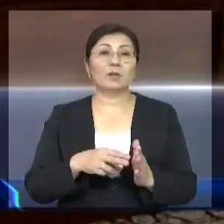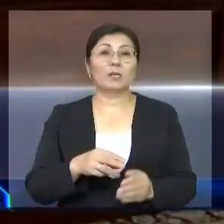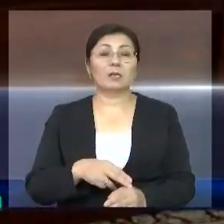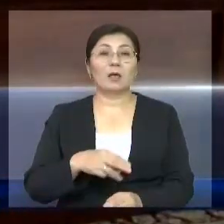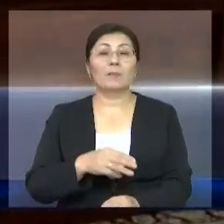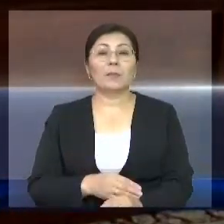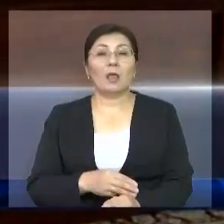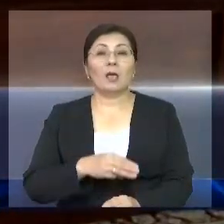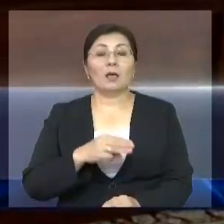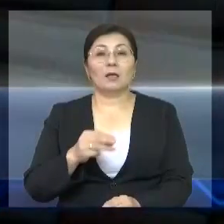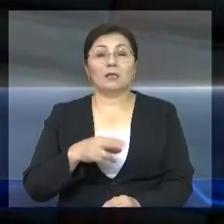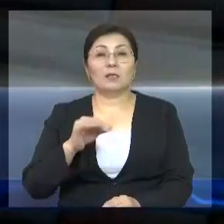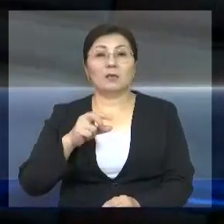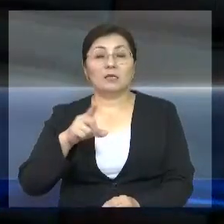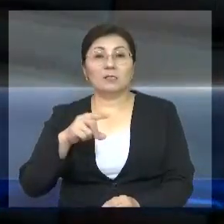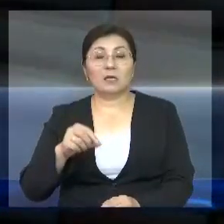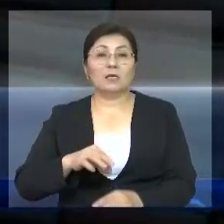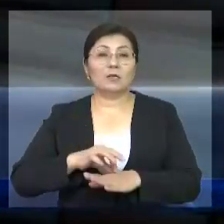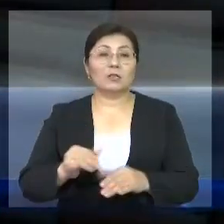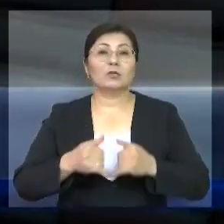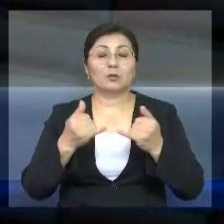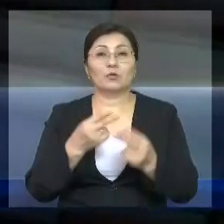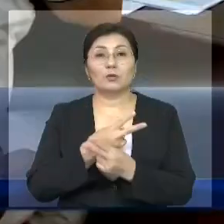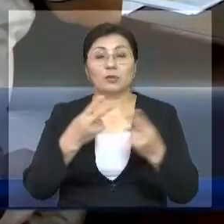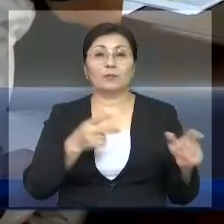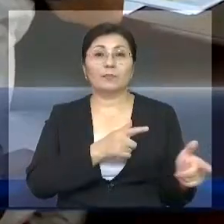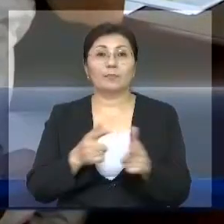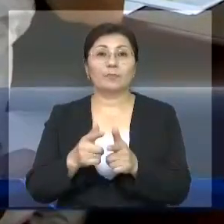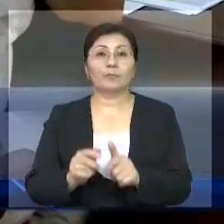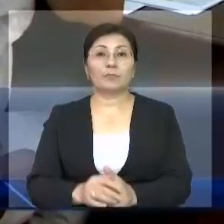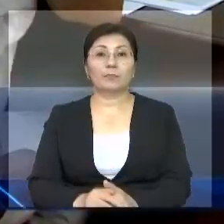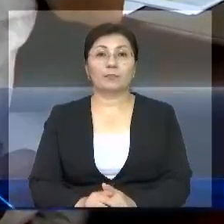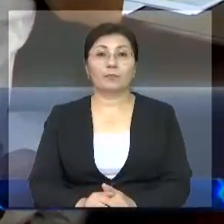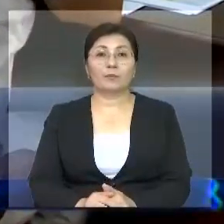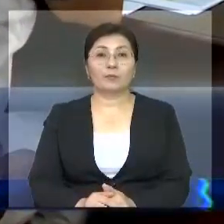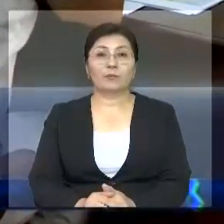әуежайға шойын жол салу қаралған. Нұрбол Жауынбаев, Бақытжан Едігеев, Ақтөбе телеарнасы.